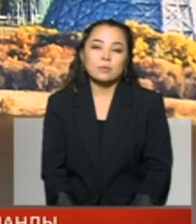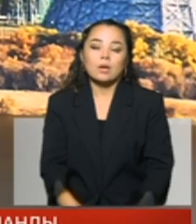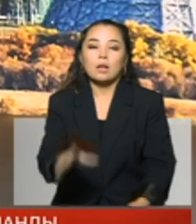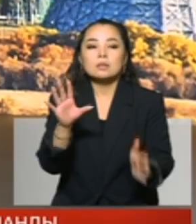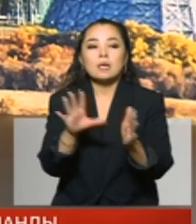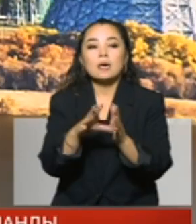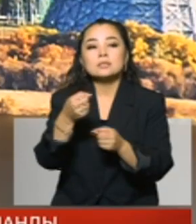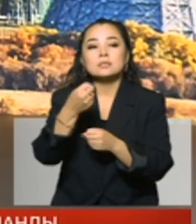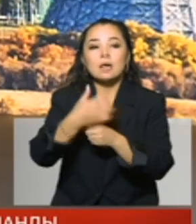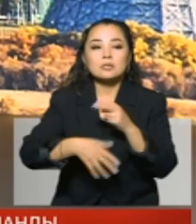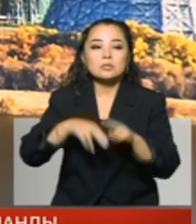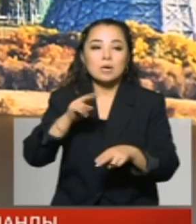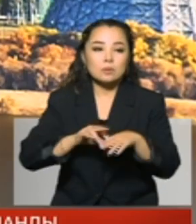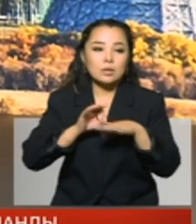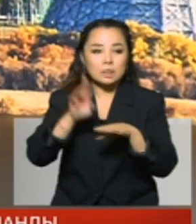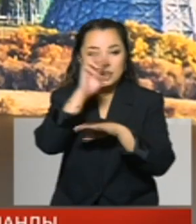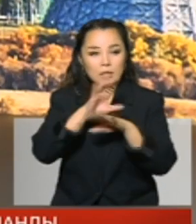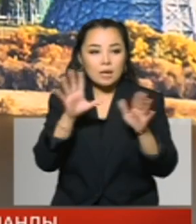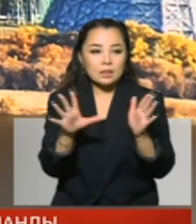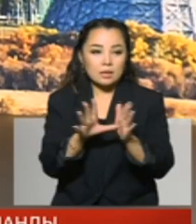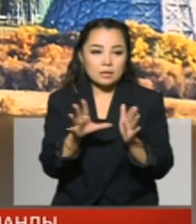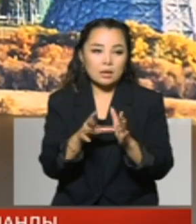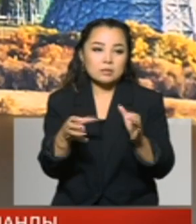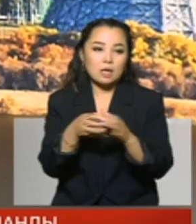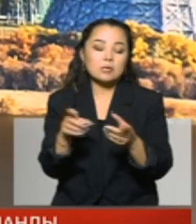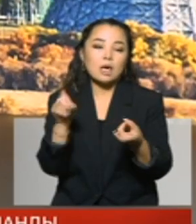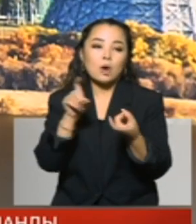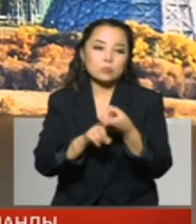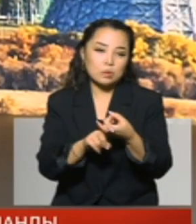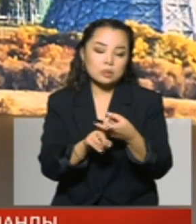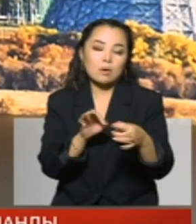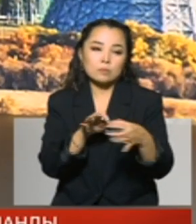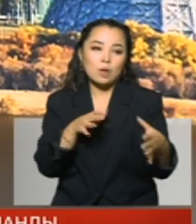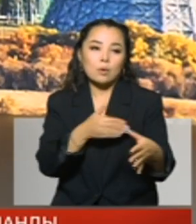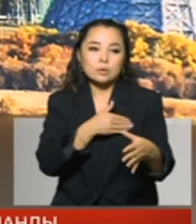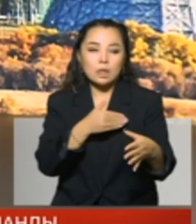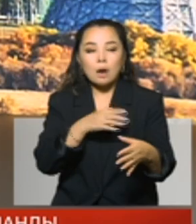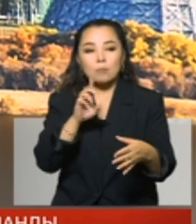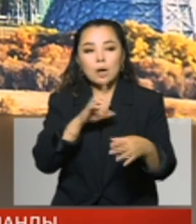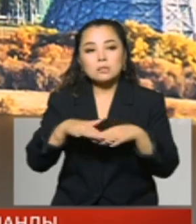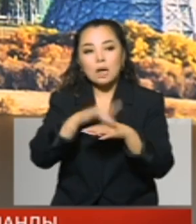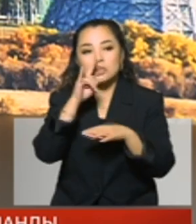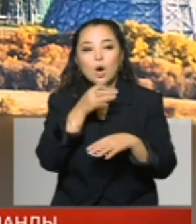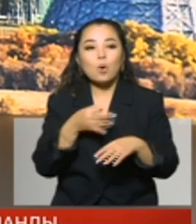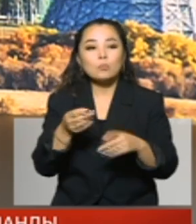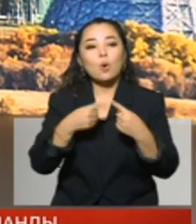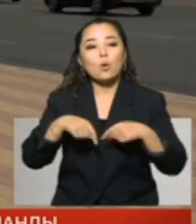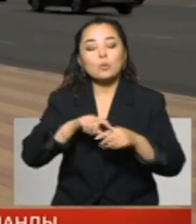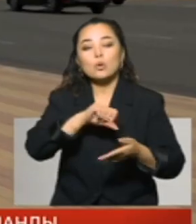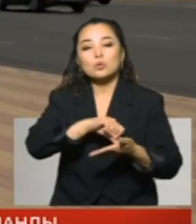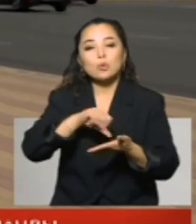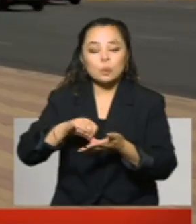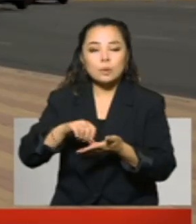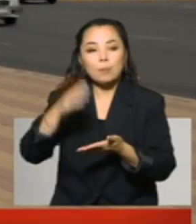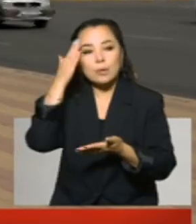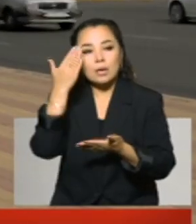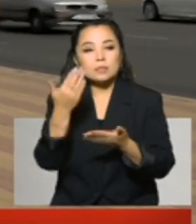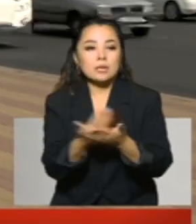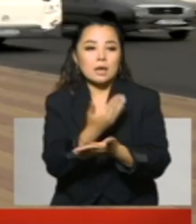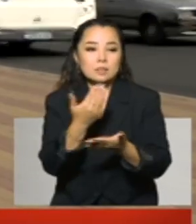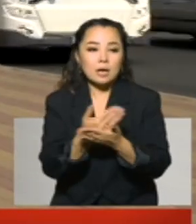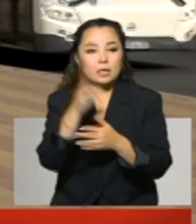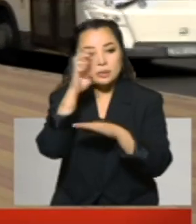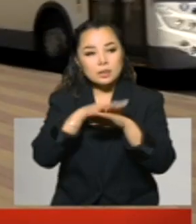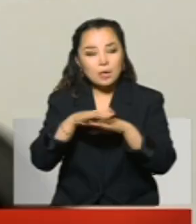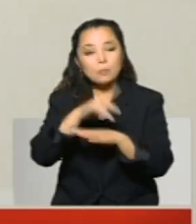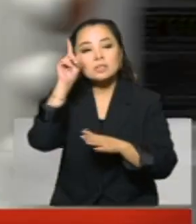Атом электр станциясын салу елімізді энергетикалық тәуелділіктен құтқарады. Батыс Қазақстан облысындағы қоғамдық ұйым өкілдері осындай пікірде.